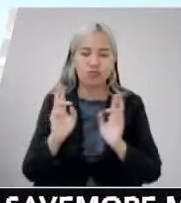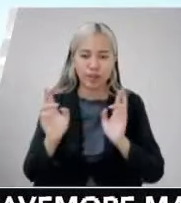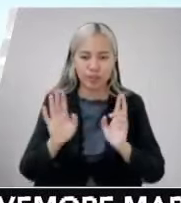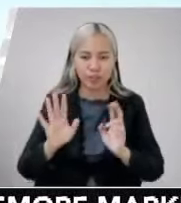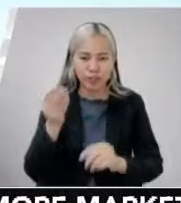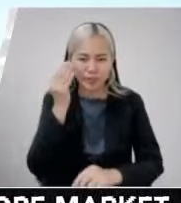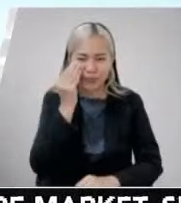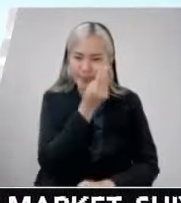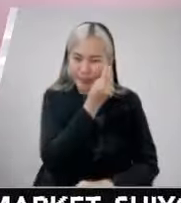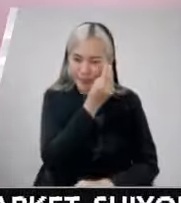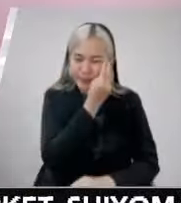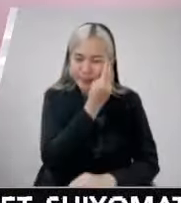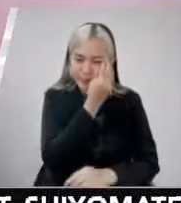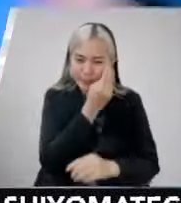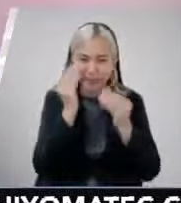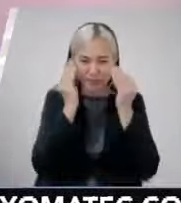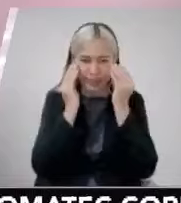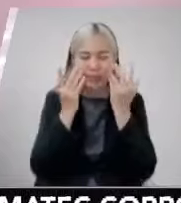mensahe.